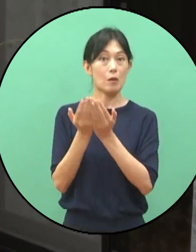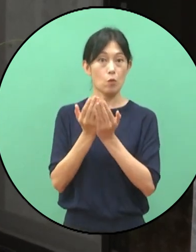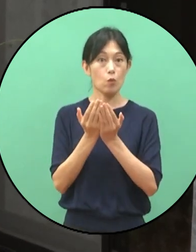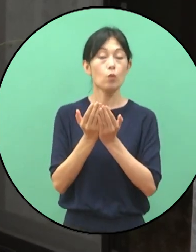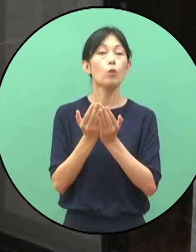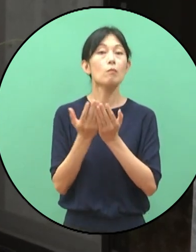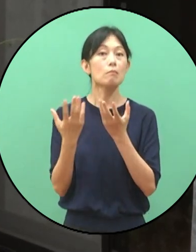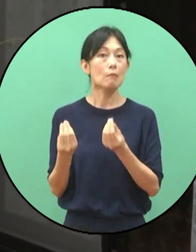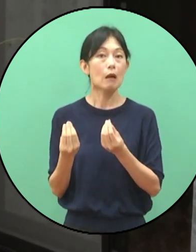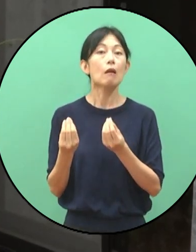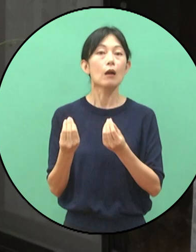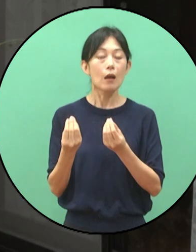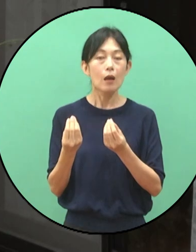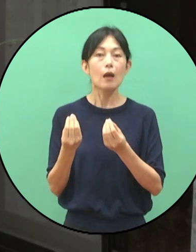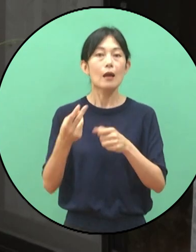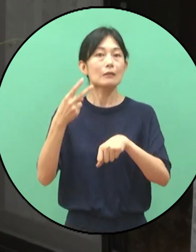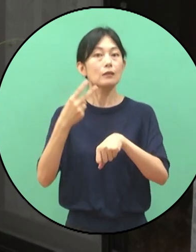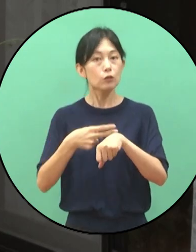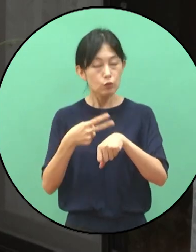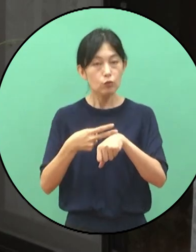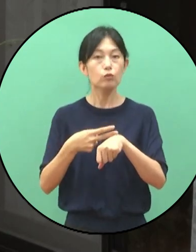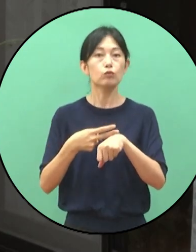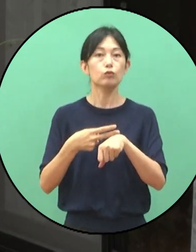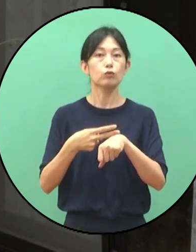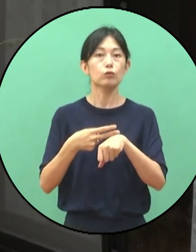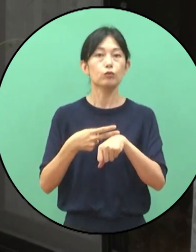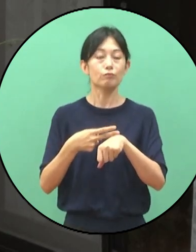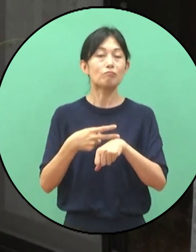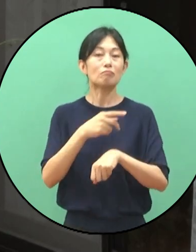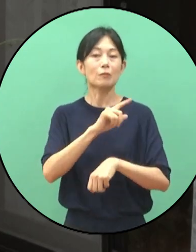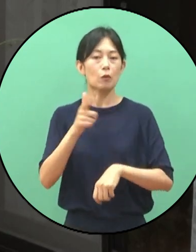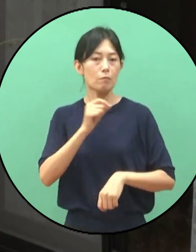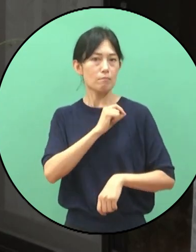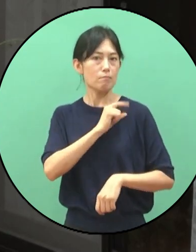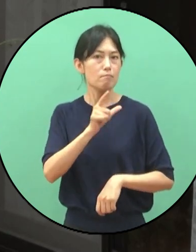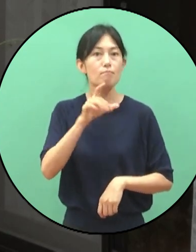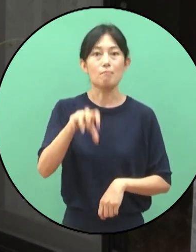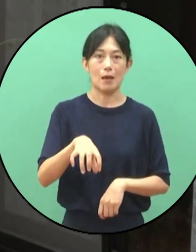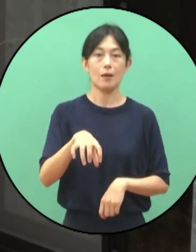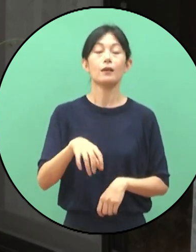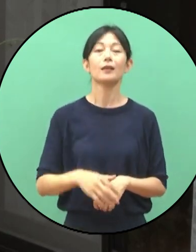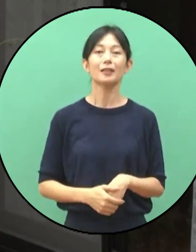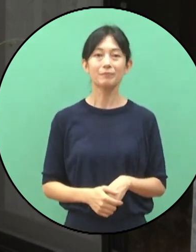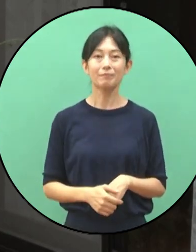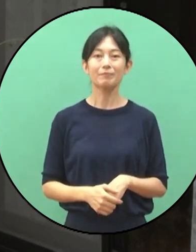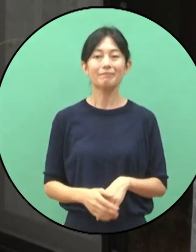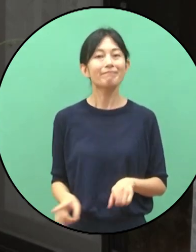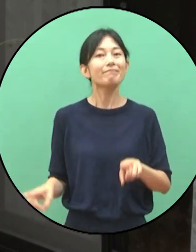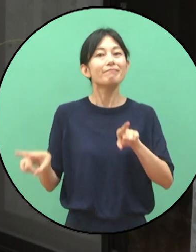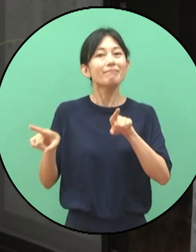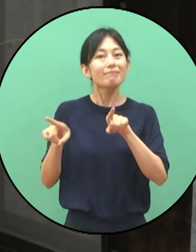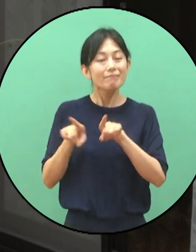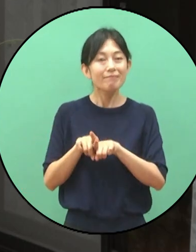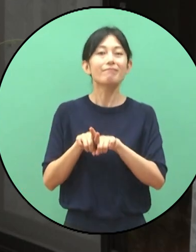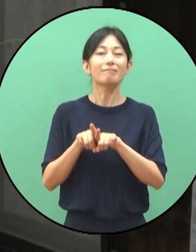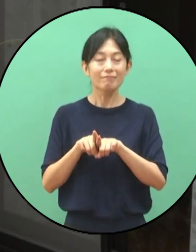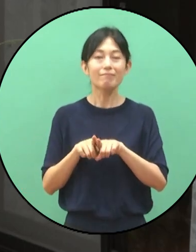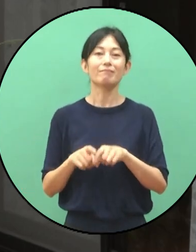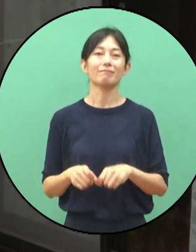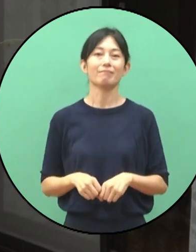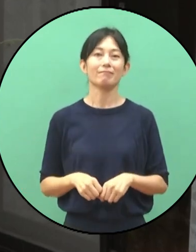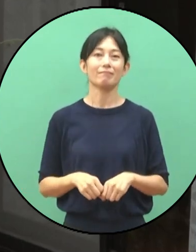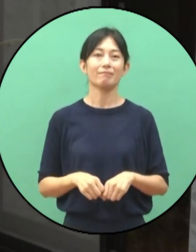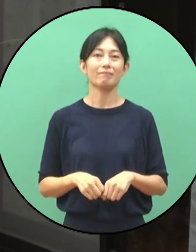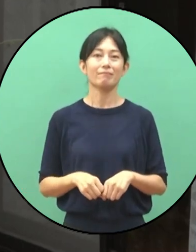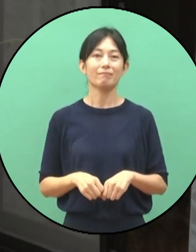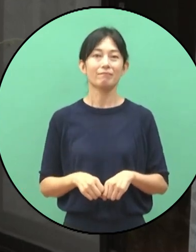ね、勉強したスキルをちょっと発揮できる場ですので、寄り添って本当に認知症の